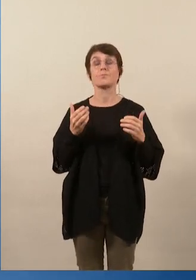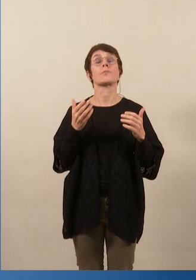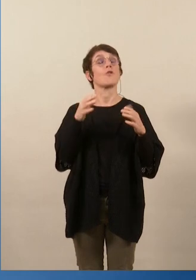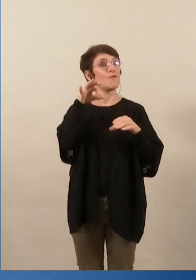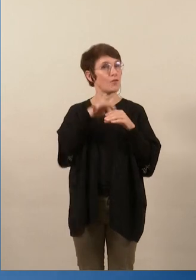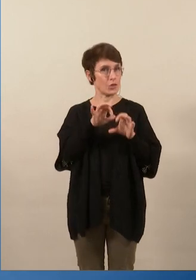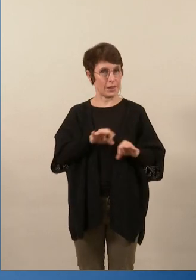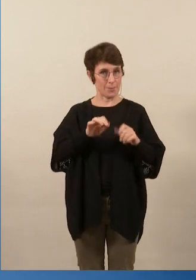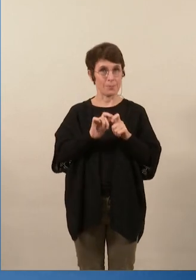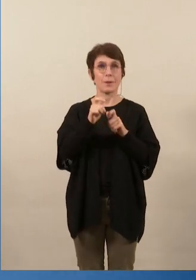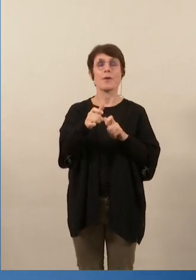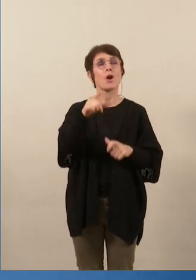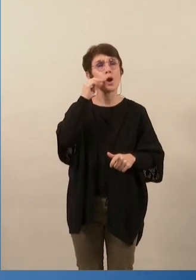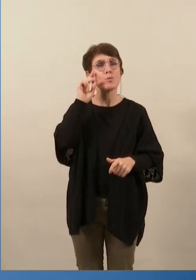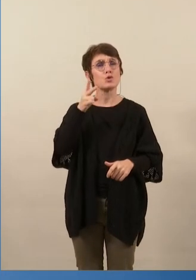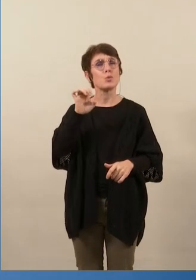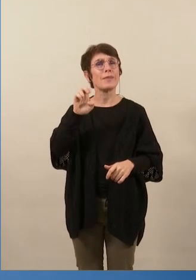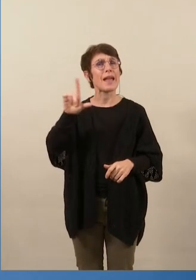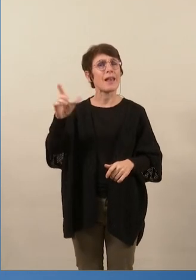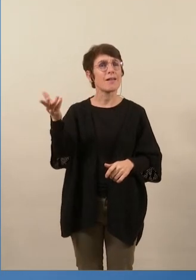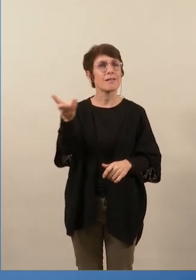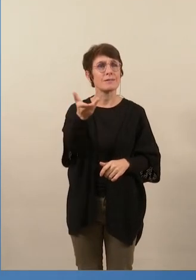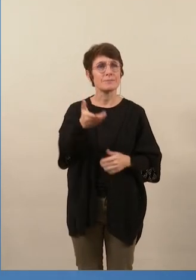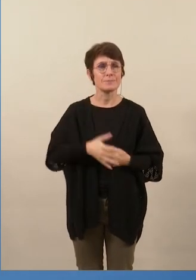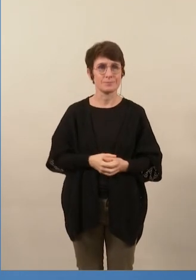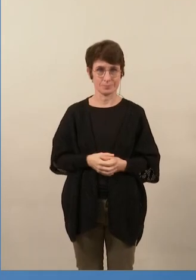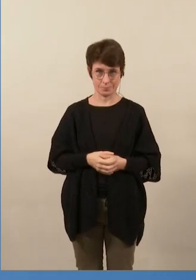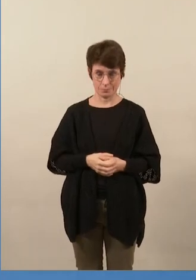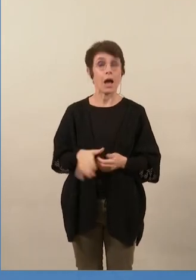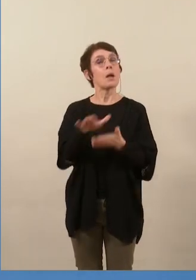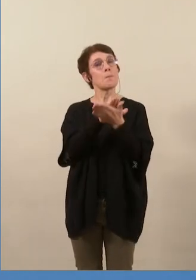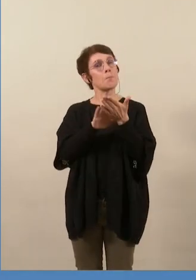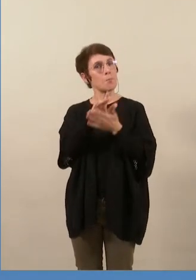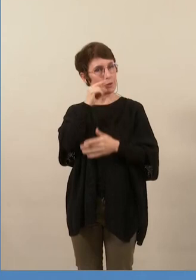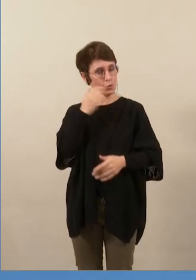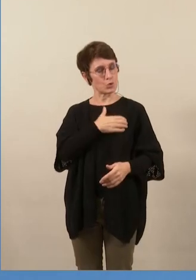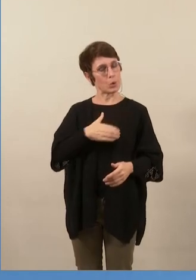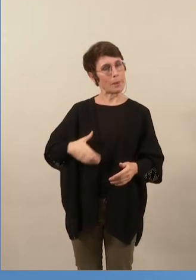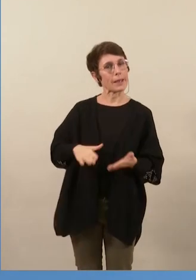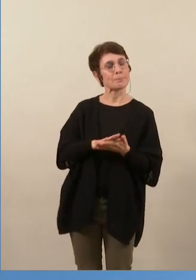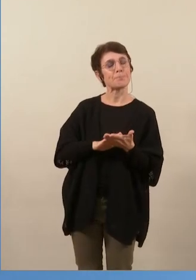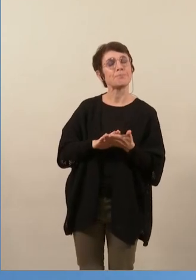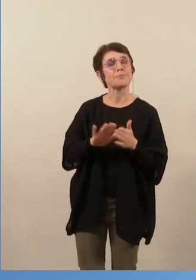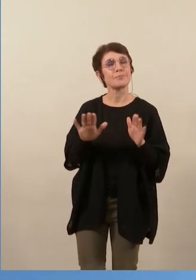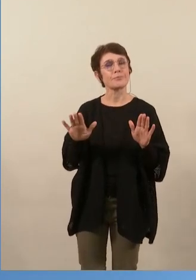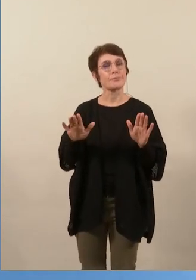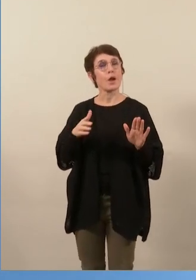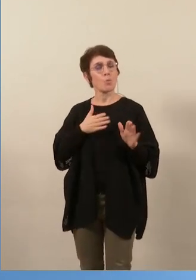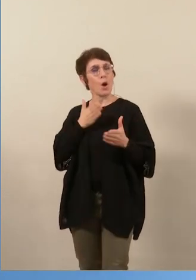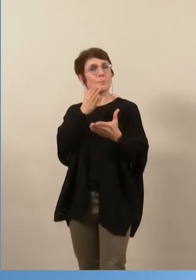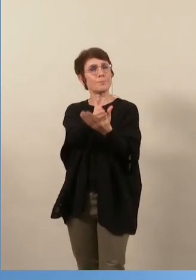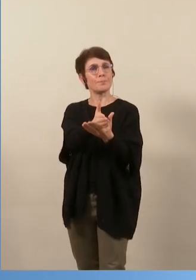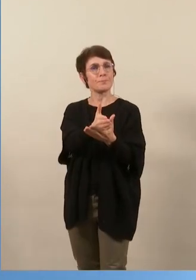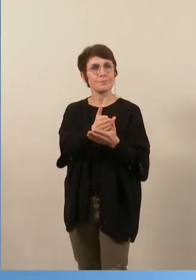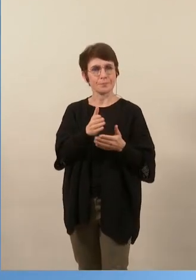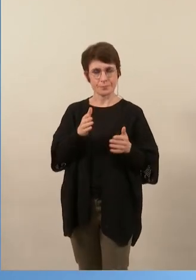Monsieur Pinel je vous en prie pardon monsieur le Maire excusez-moi euh je voulais juste oui me permettre d'intervenir